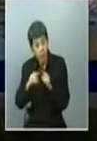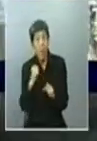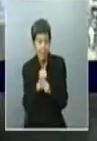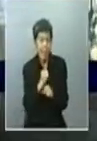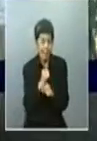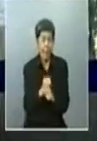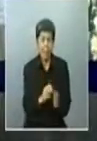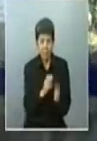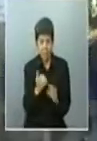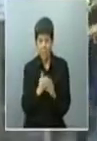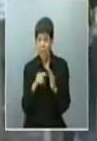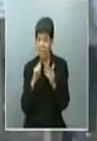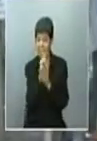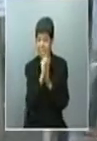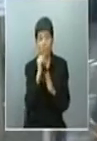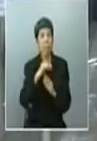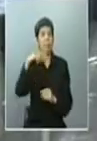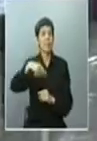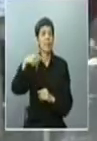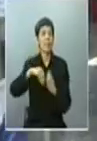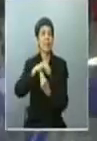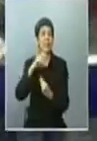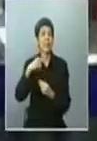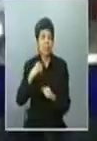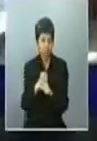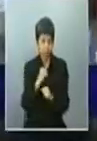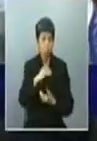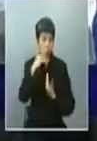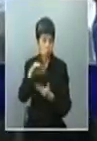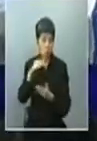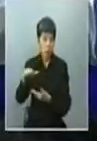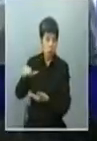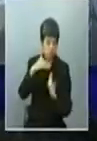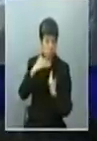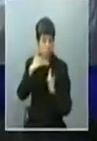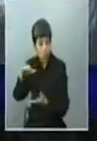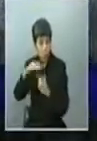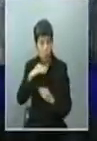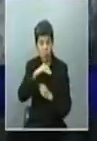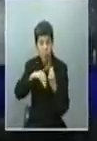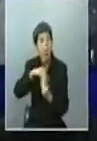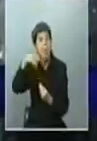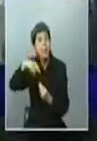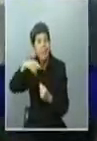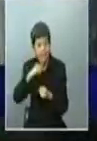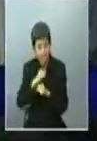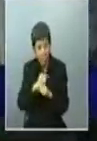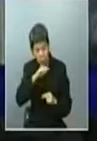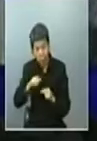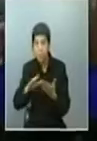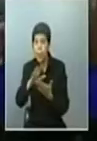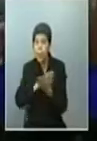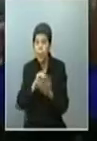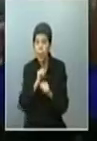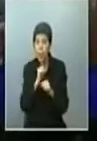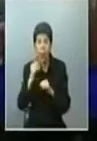ายนะครับพอแม่สอดถูกยกเป็นเขตเศรษฐกิจพิเศษแล้วเนี่ยการส่งออกนำเข้าจากเขตเศรษฐกิจพิเศษไปสู่ประเทศสหภาพเ